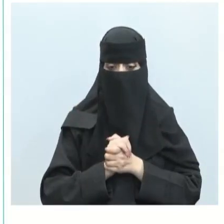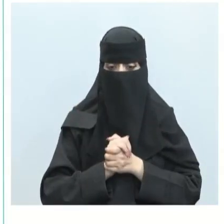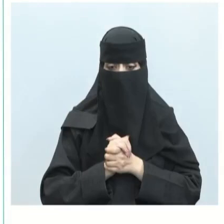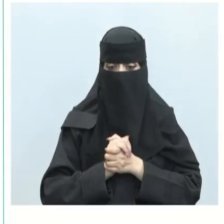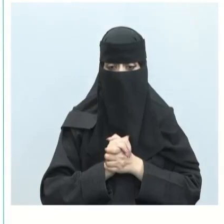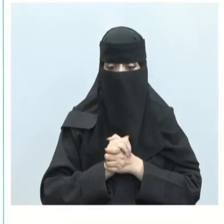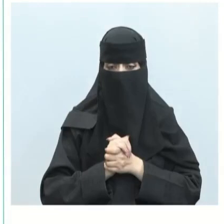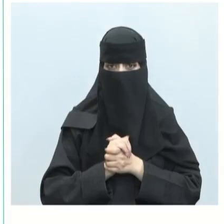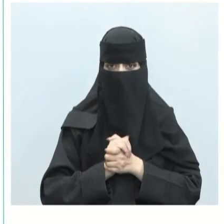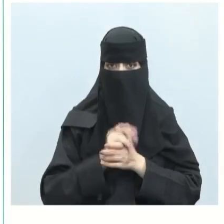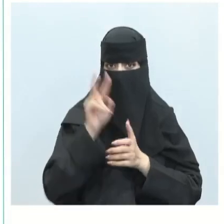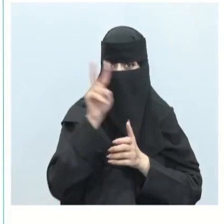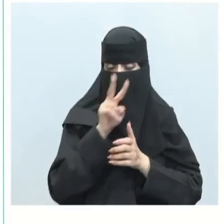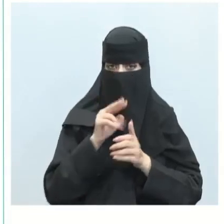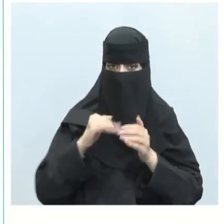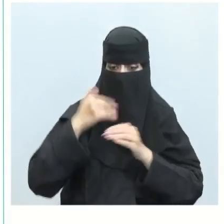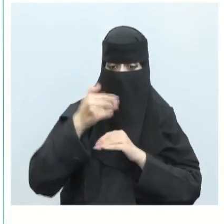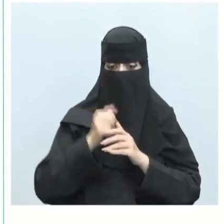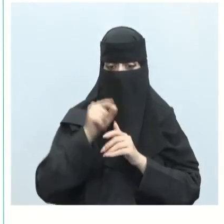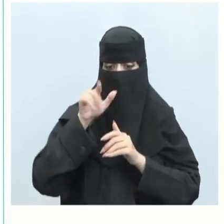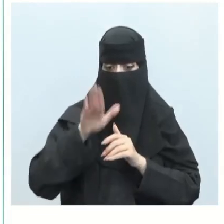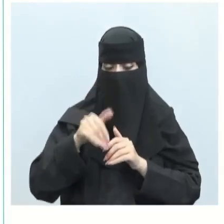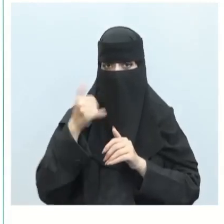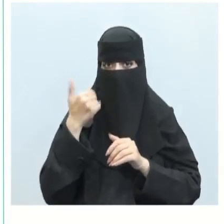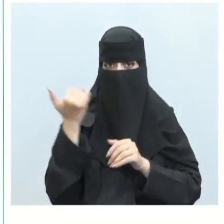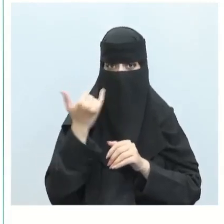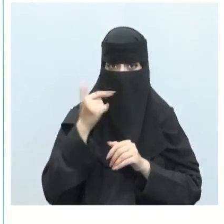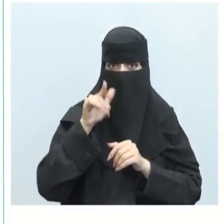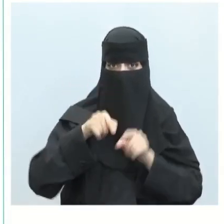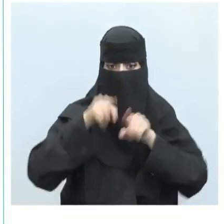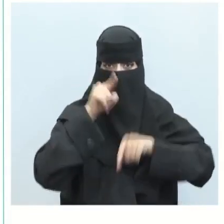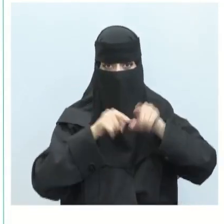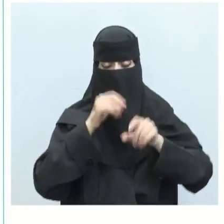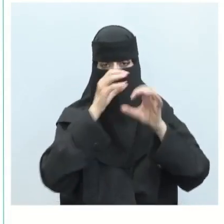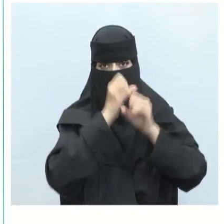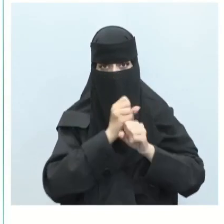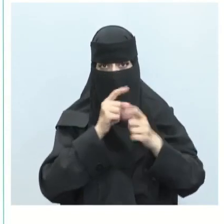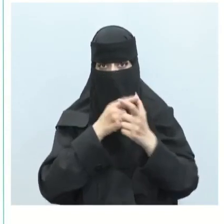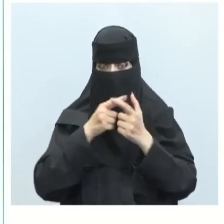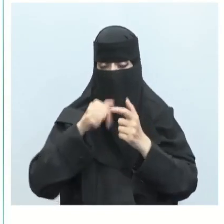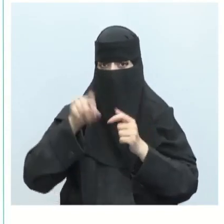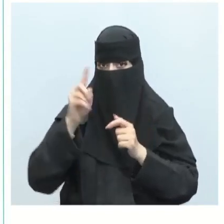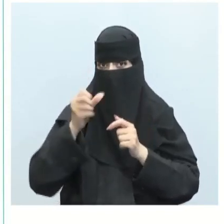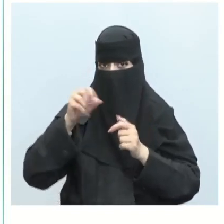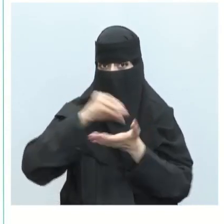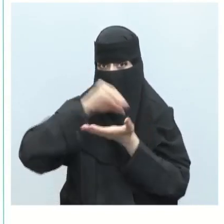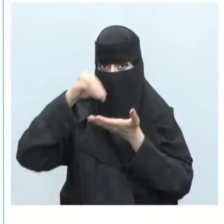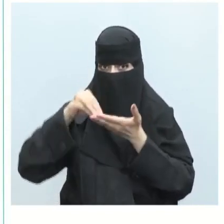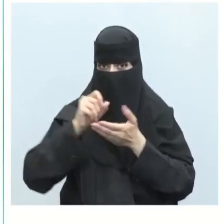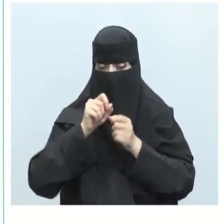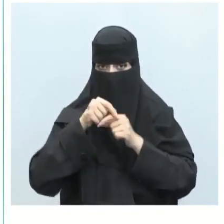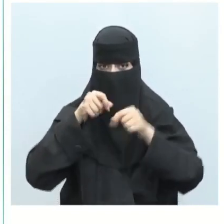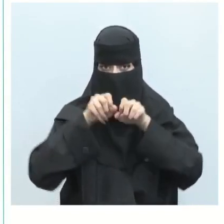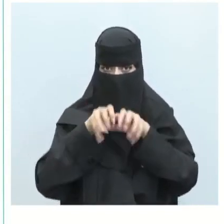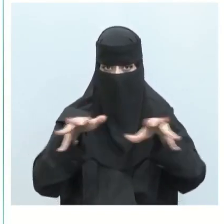صحيحه نقرا معا السؤال الثاني اذكر اهم فروقات الامان بين بروتوكول نقل النص التشعبي